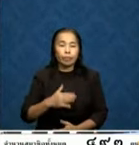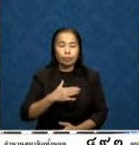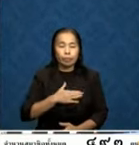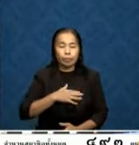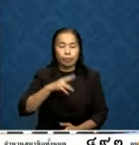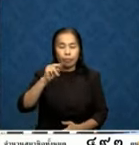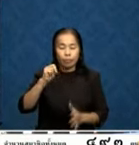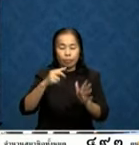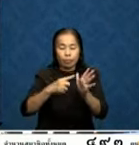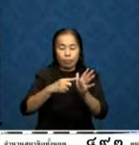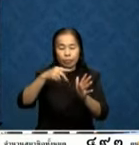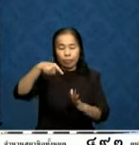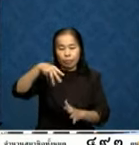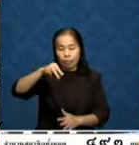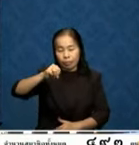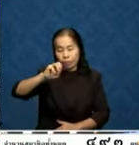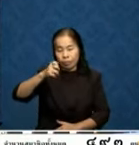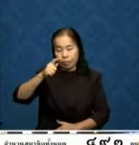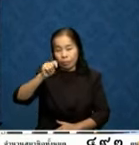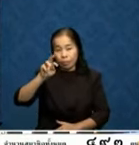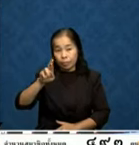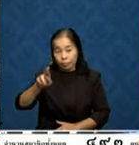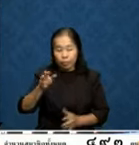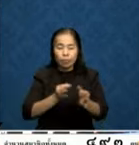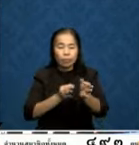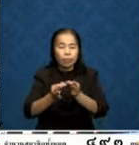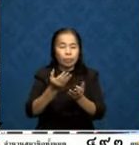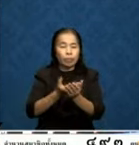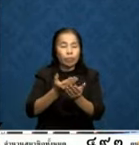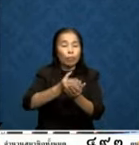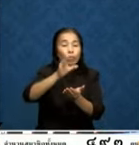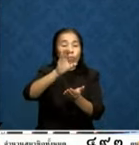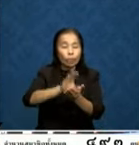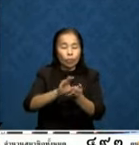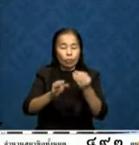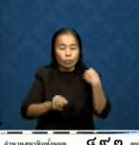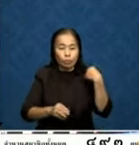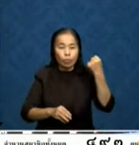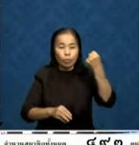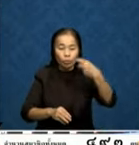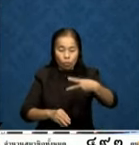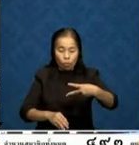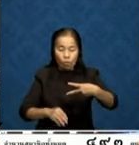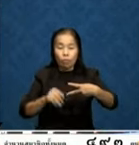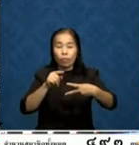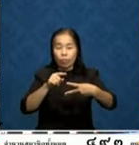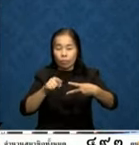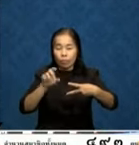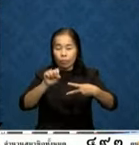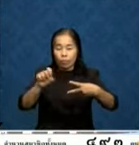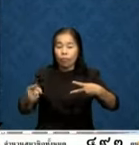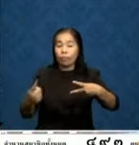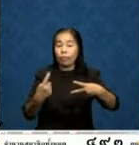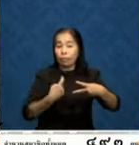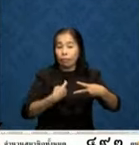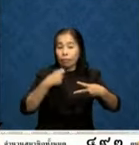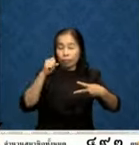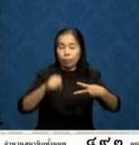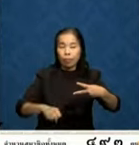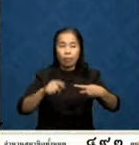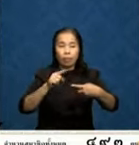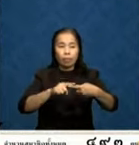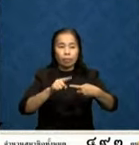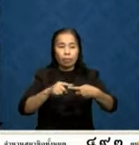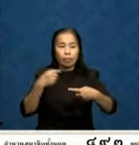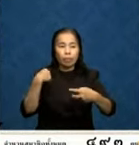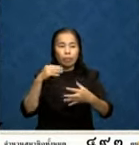ว่างผลขอชี้แจงในประเด็นของกองทุนพัฒนาไฟฟ้าใน2ประเด็นที่มีท่านส.ส.ถามนะครับอันแรกเป็นเรื่องของ97(5)